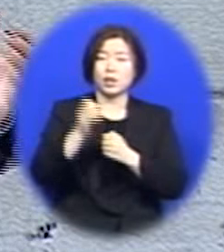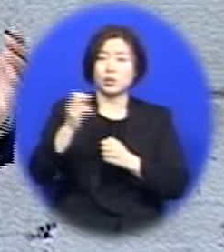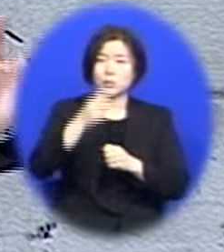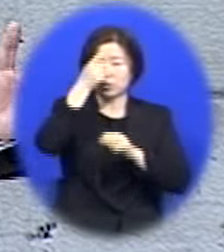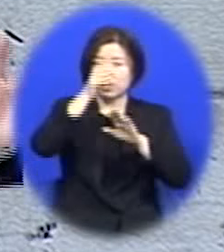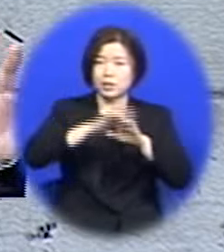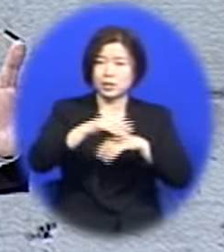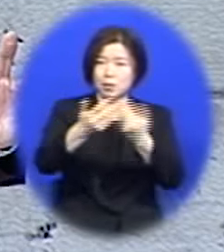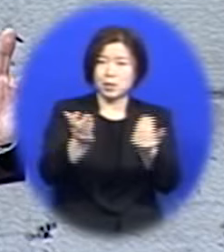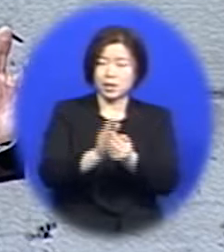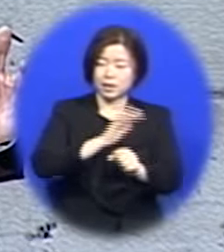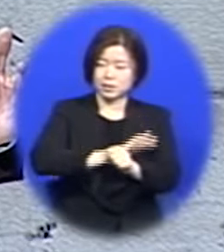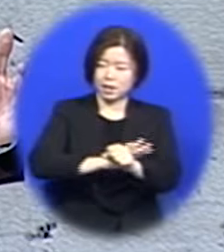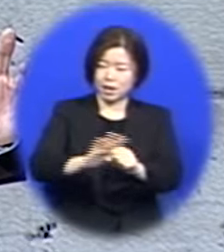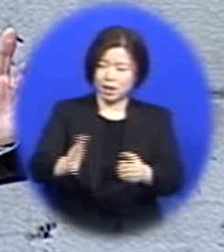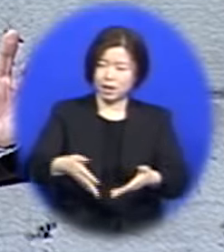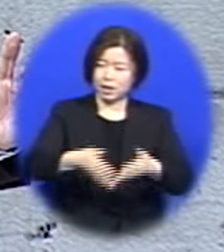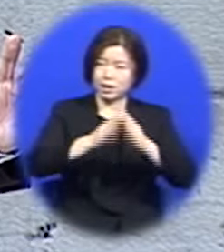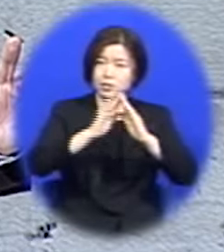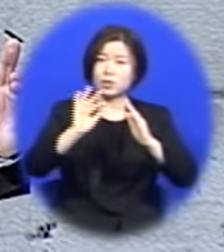예배당을 잘 지어야 되는구나.